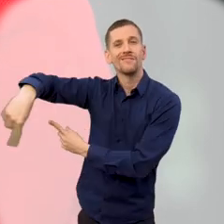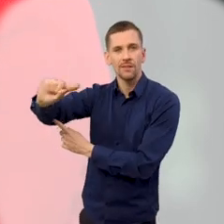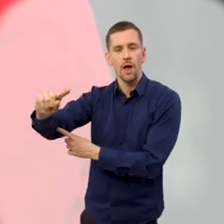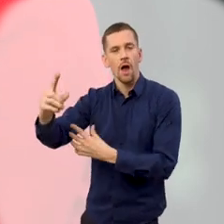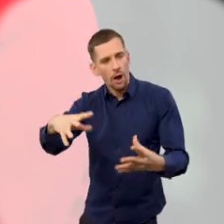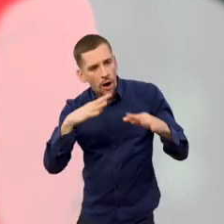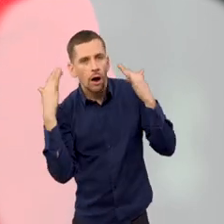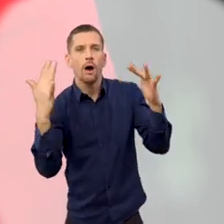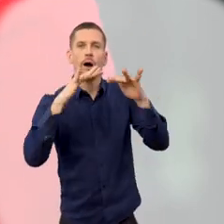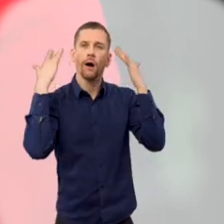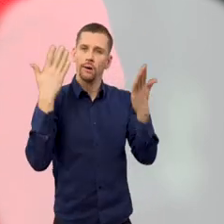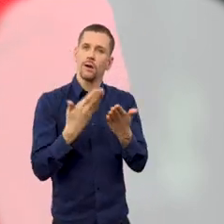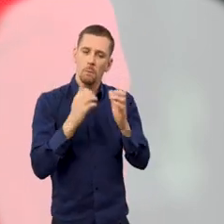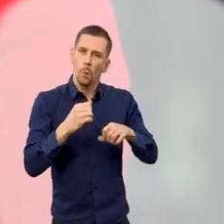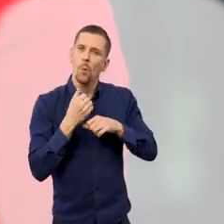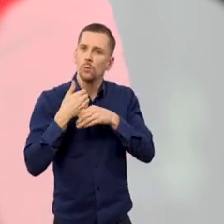postulants et postulantes